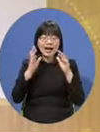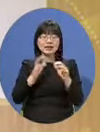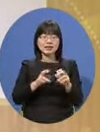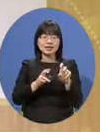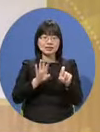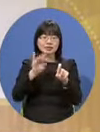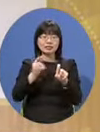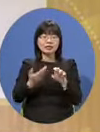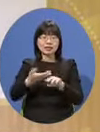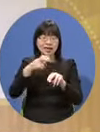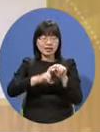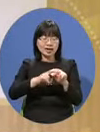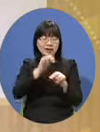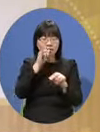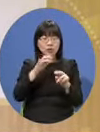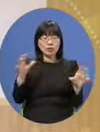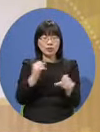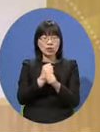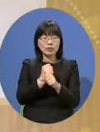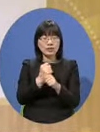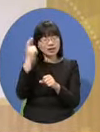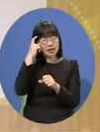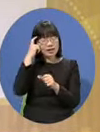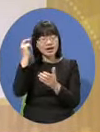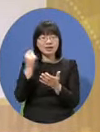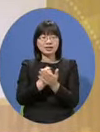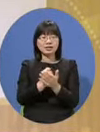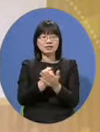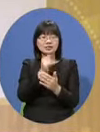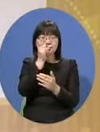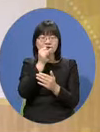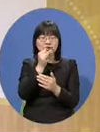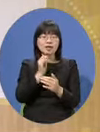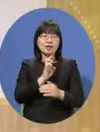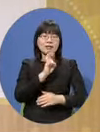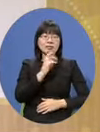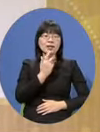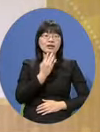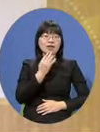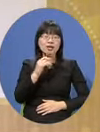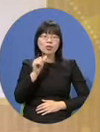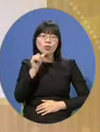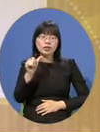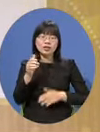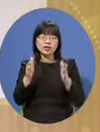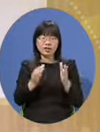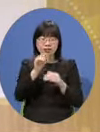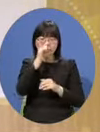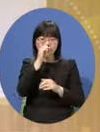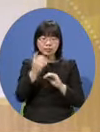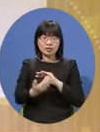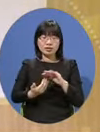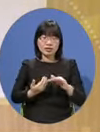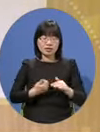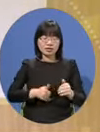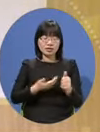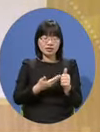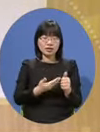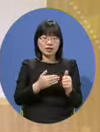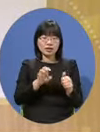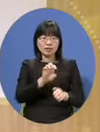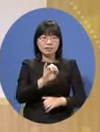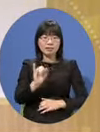또 종합적인 수학 능력을 갖추는 만 4세에서 5세 사이가 좋고요. 그 전에 아이에게 어떤